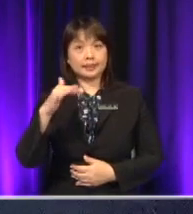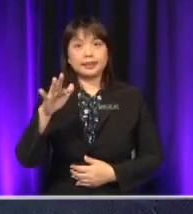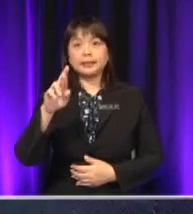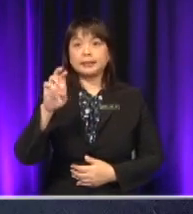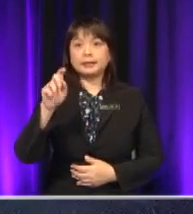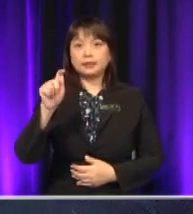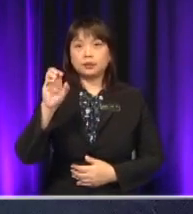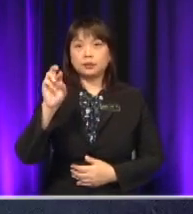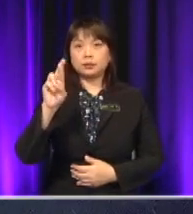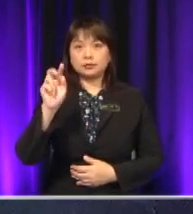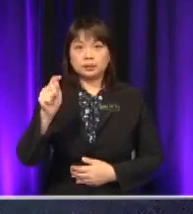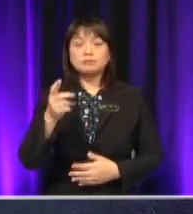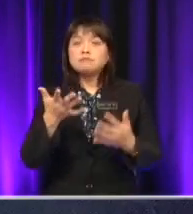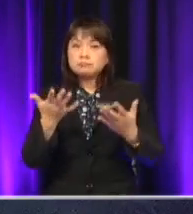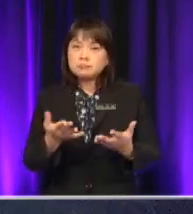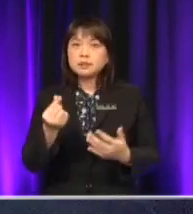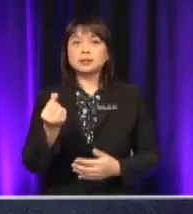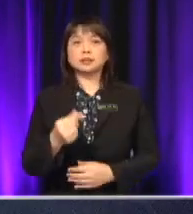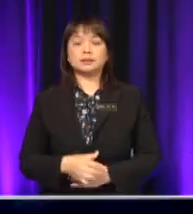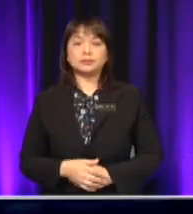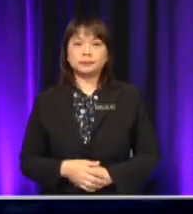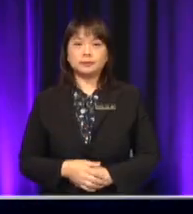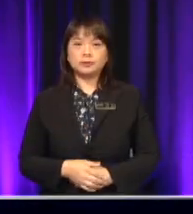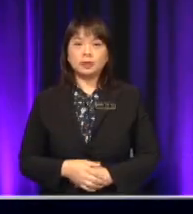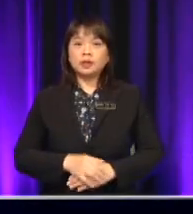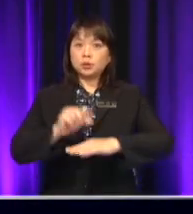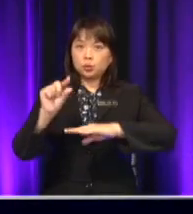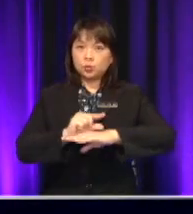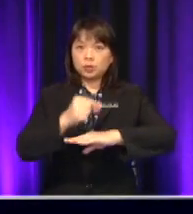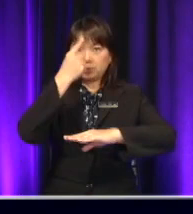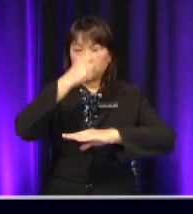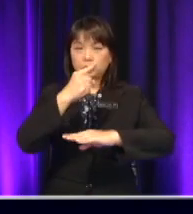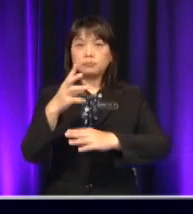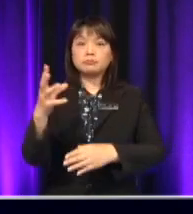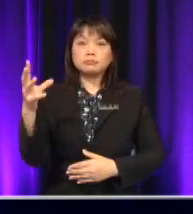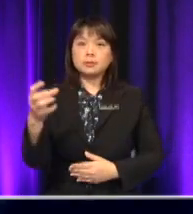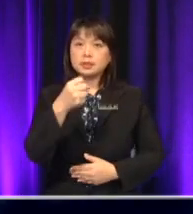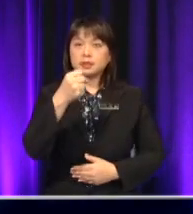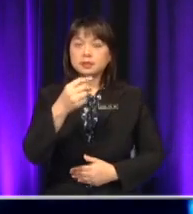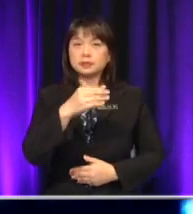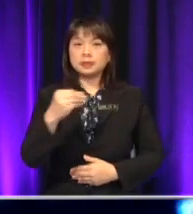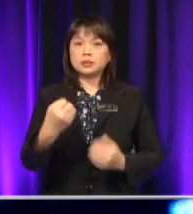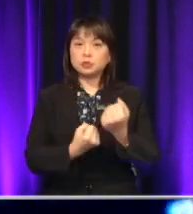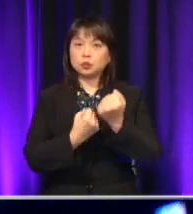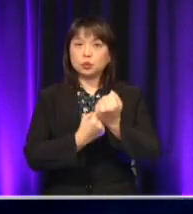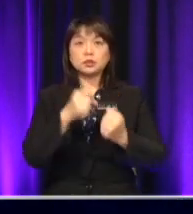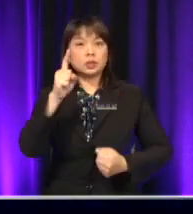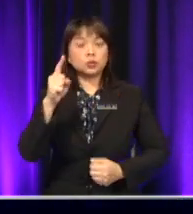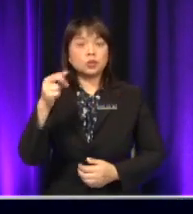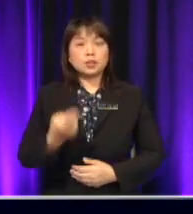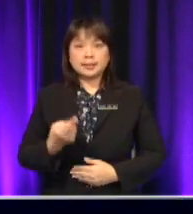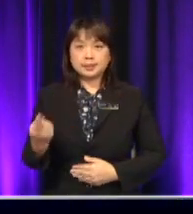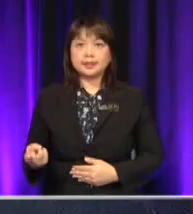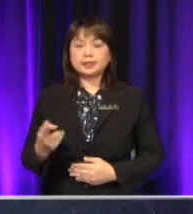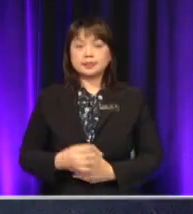Tapi berhati-hati ya. Berat sikit di sini. Ya, betul. Okey, dia digunakan untuk memegang dan menyokong sesuatu radas lah. Dan yang terakhir